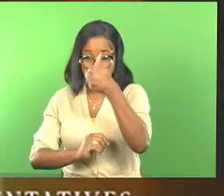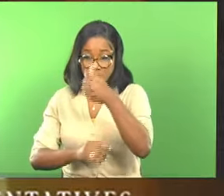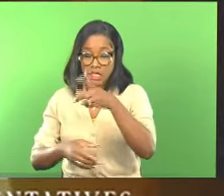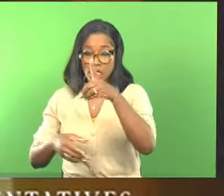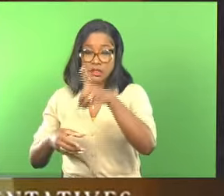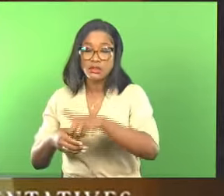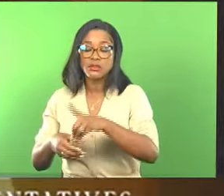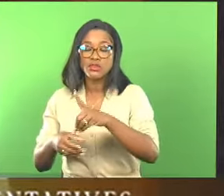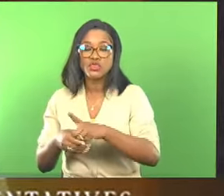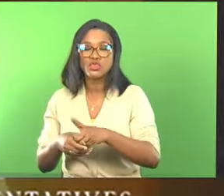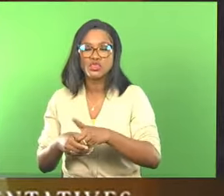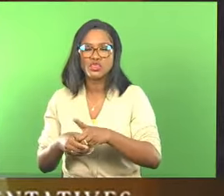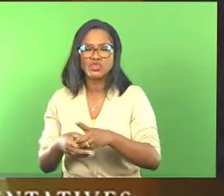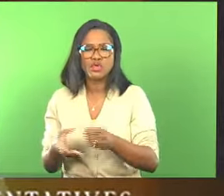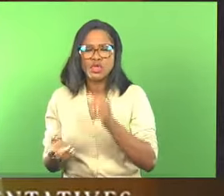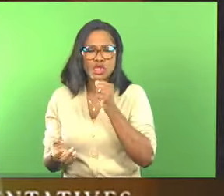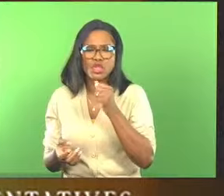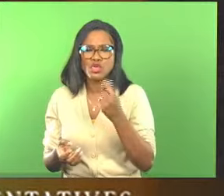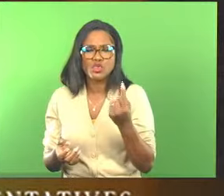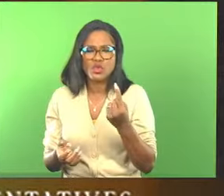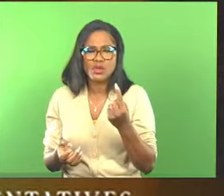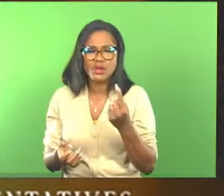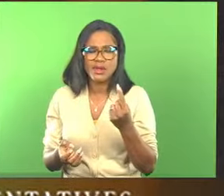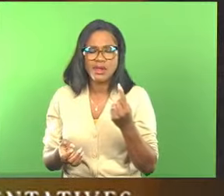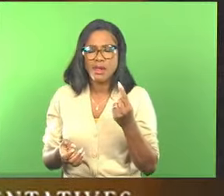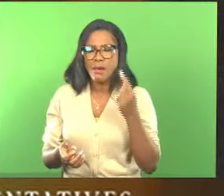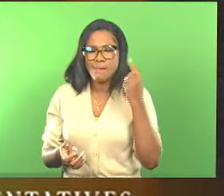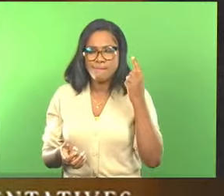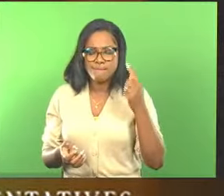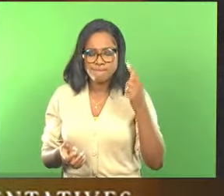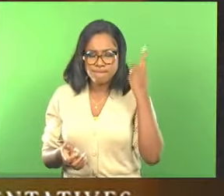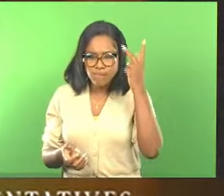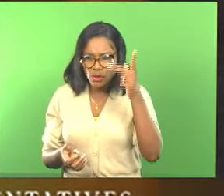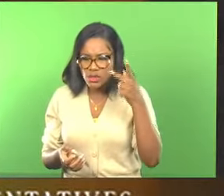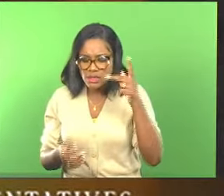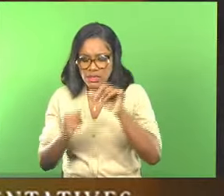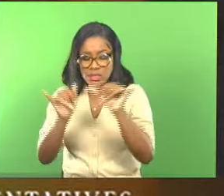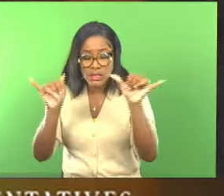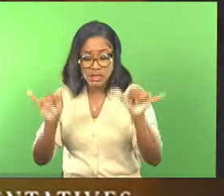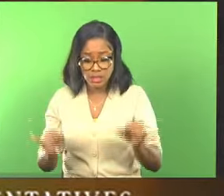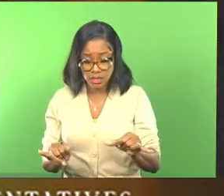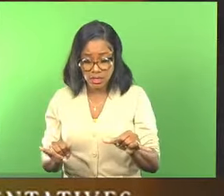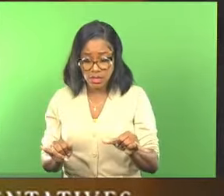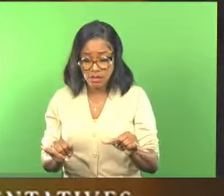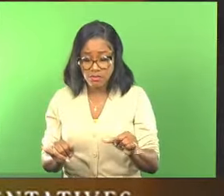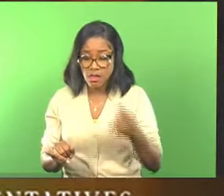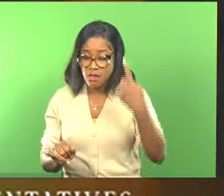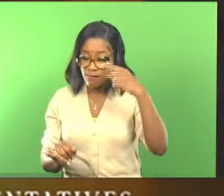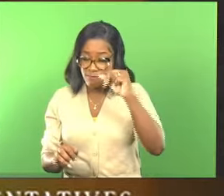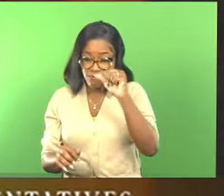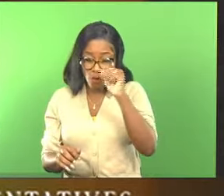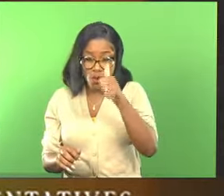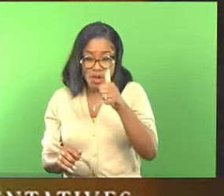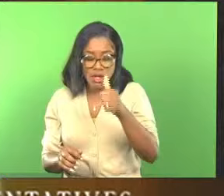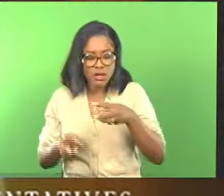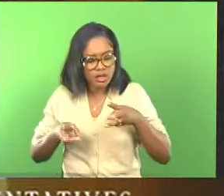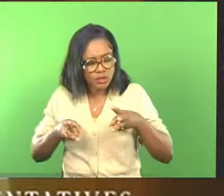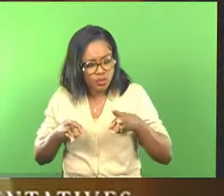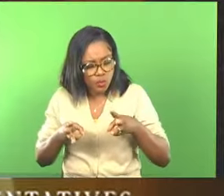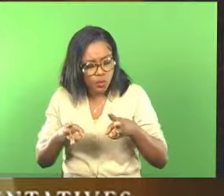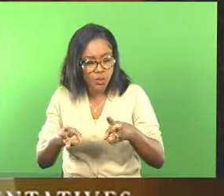डेमोक्रेसी इज नॉट जस्ट अ पॉलिटिकल सिस्टम, फॉर अस it is a way of